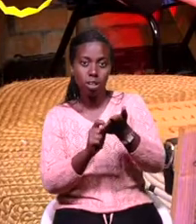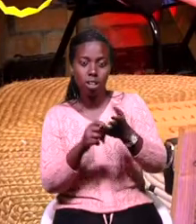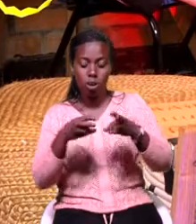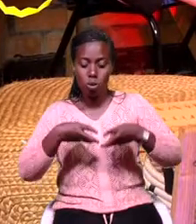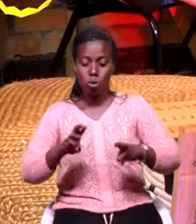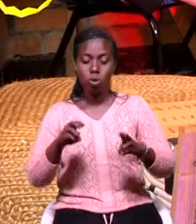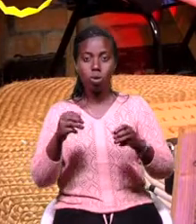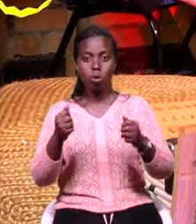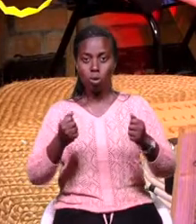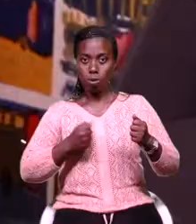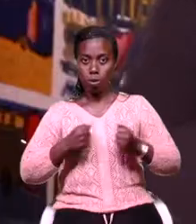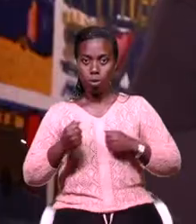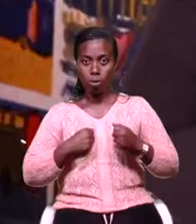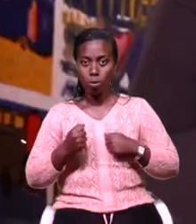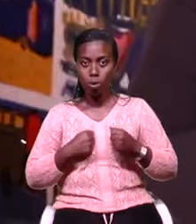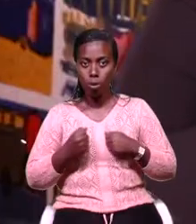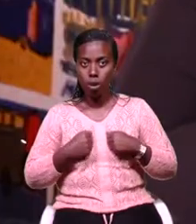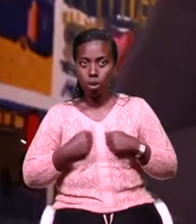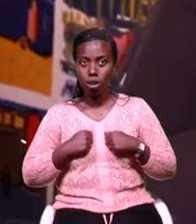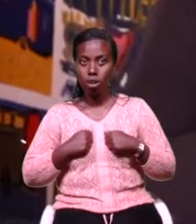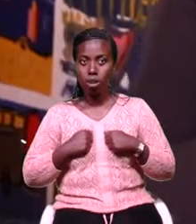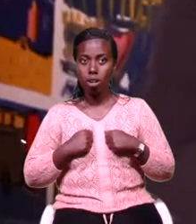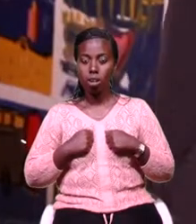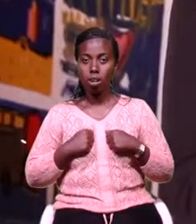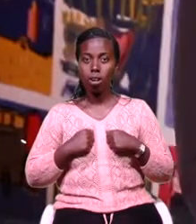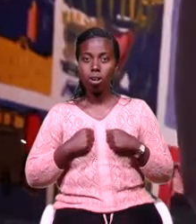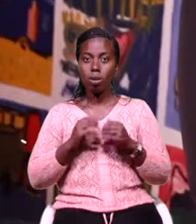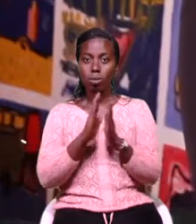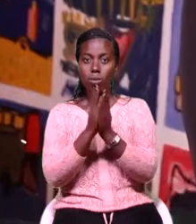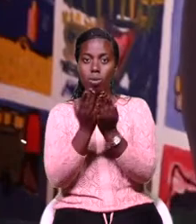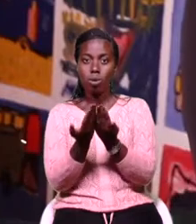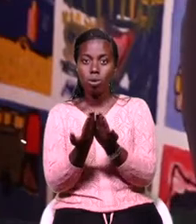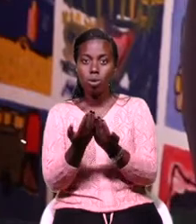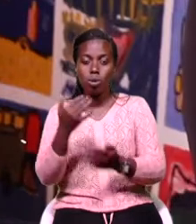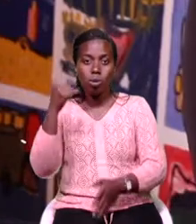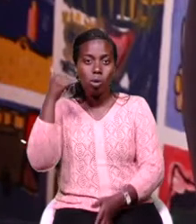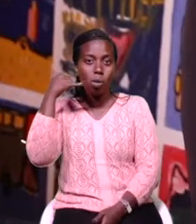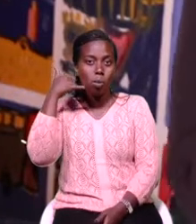Mobile mu marenga. Rwanda Book